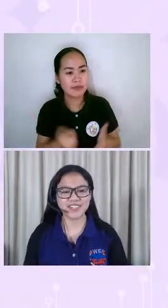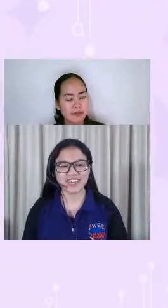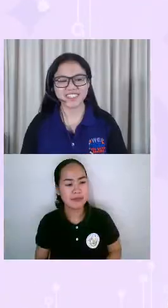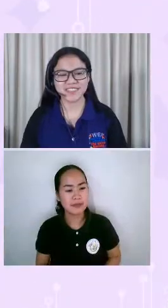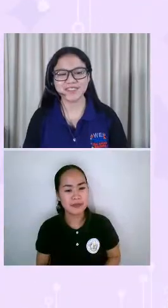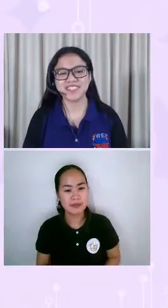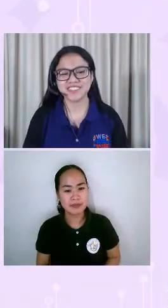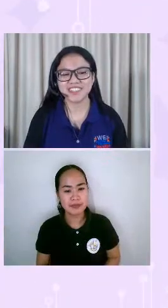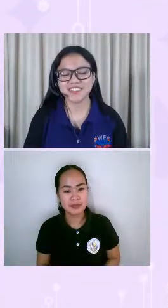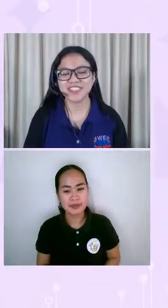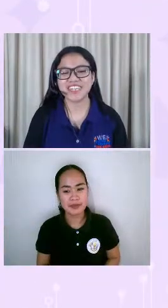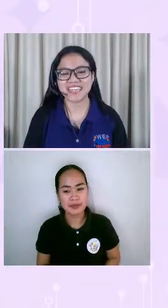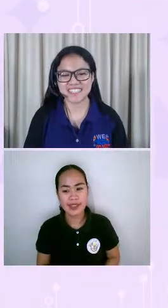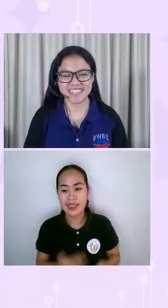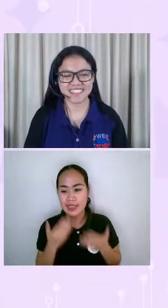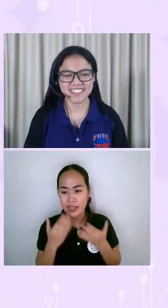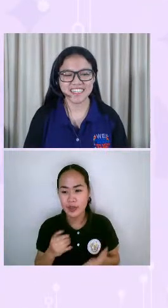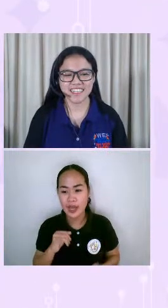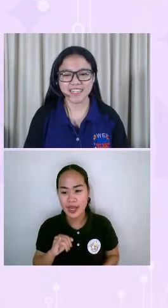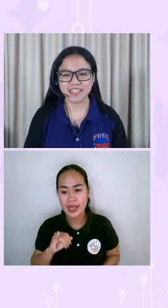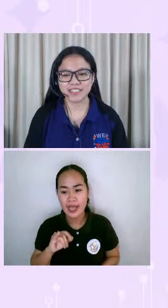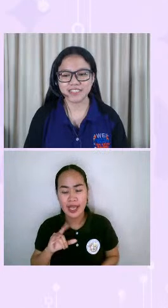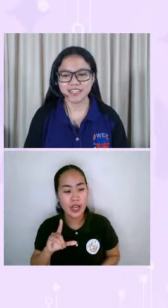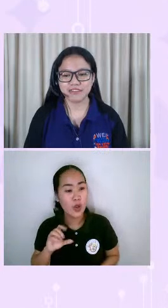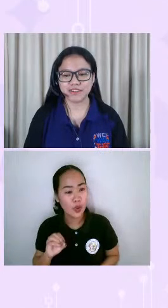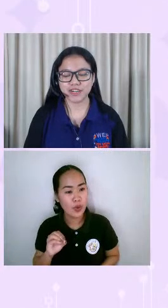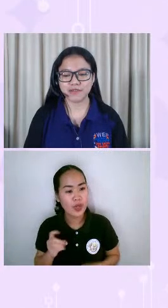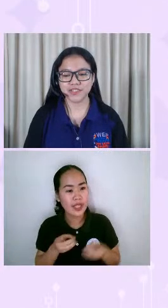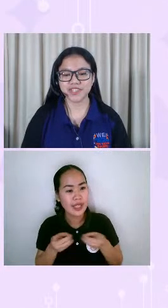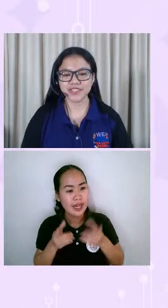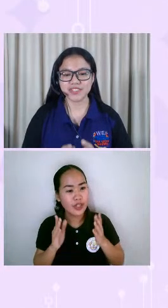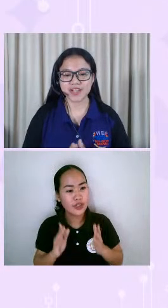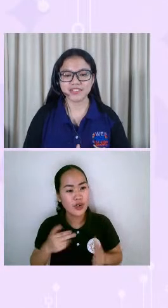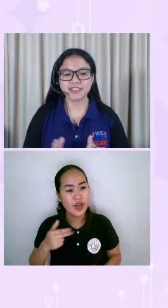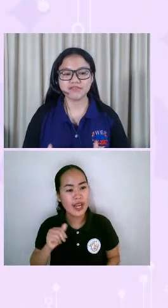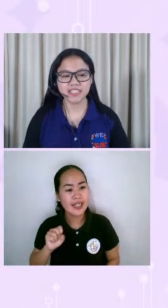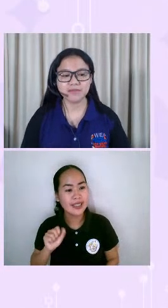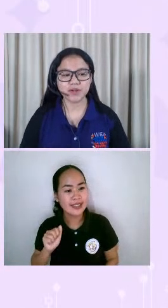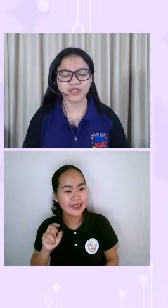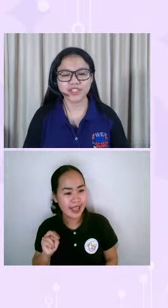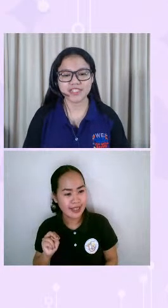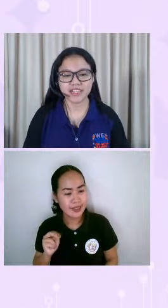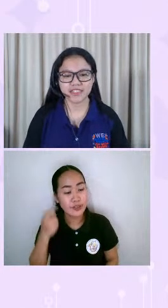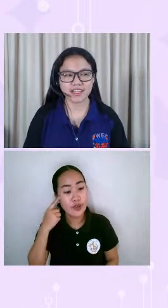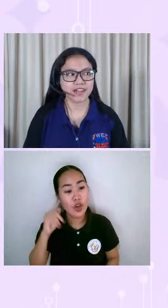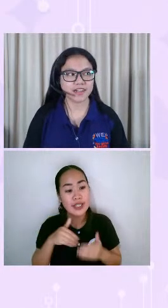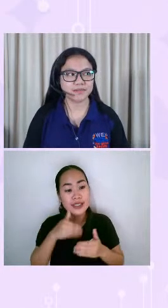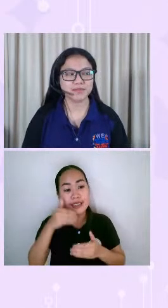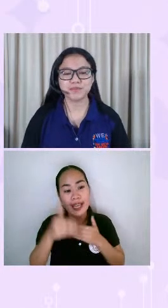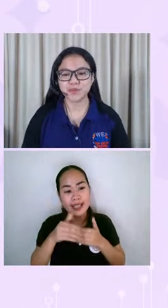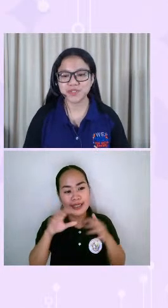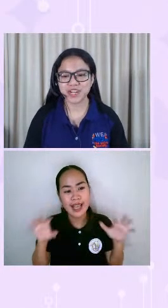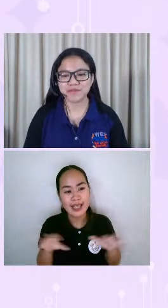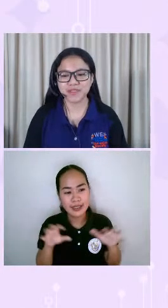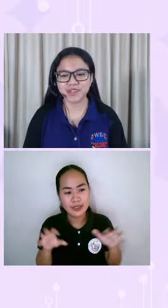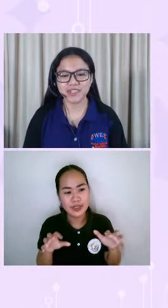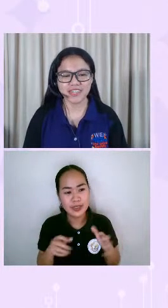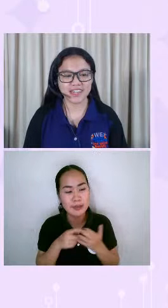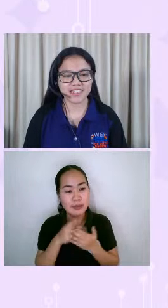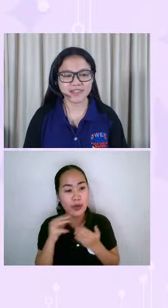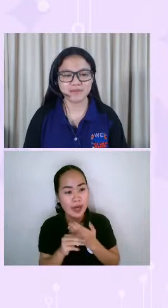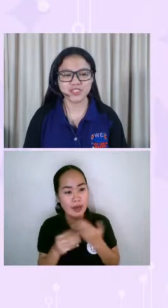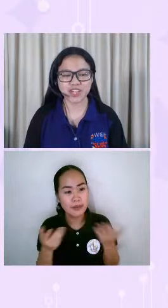Thank you, ILO Director Hassan. And for our next activity, for our next program,